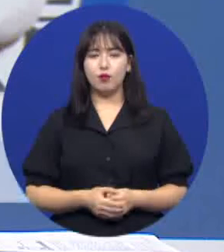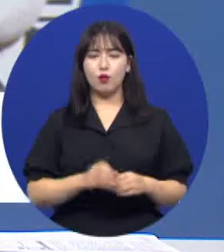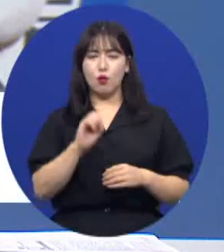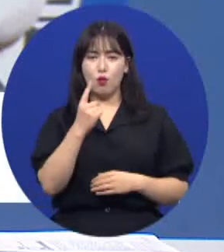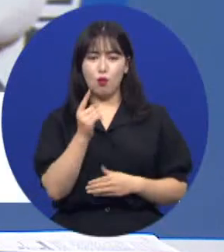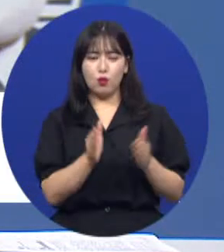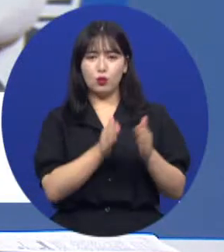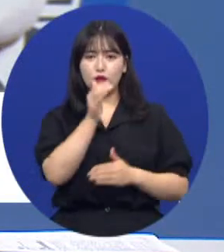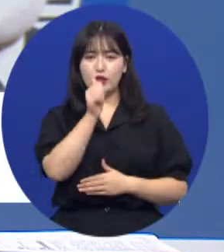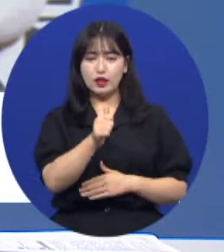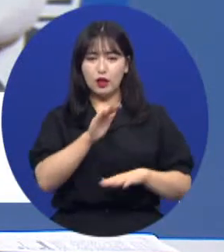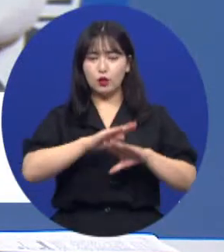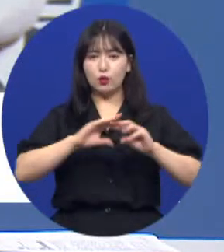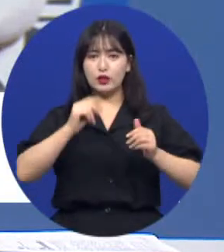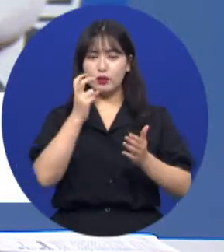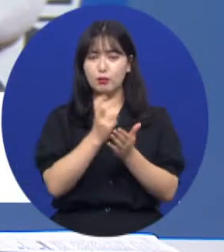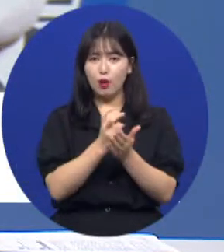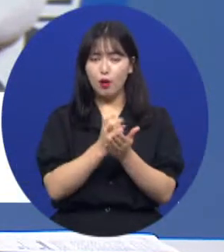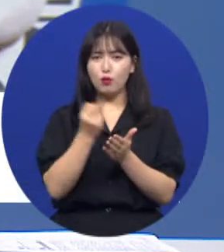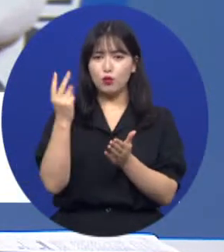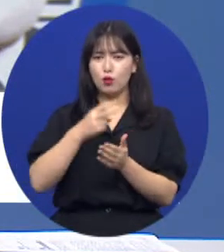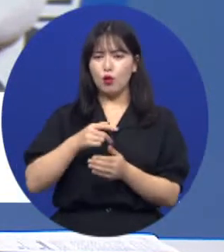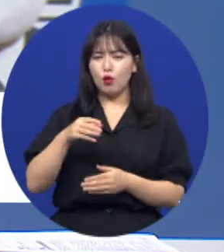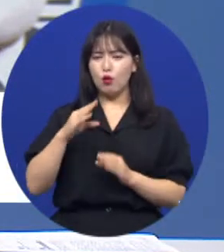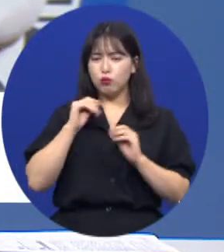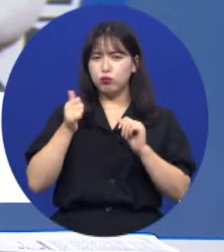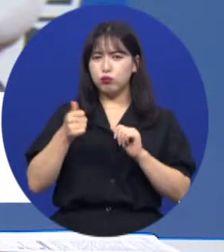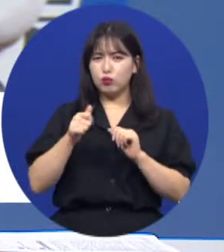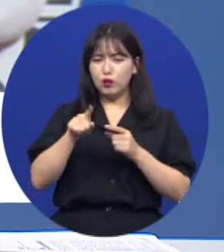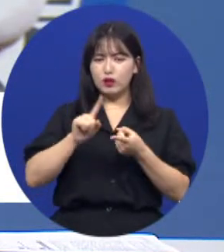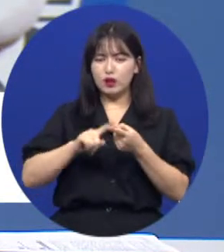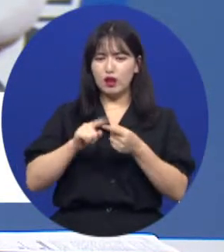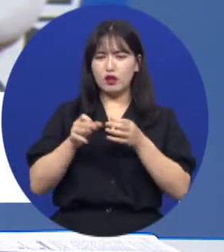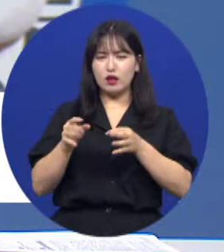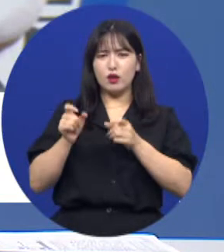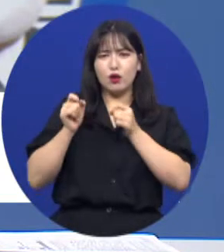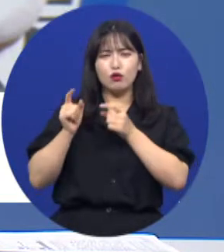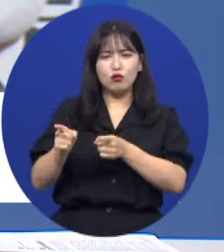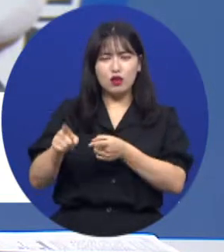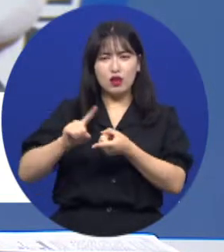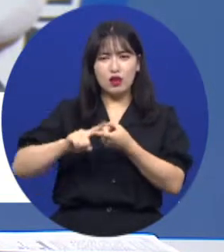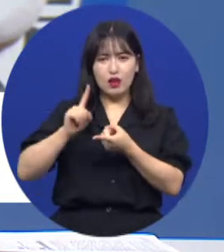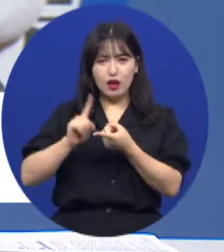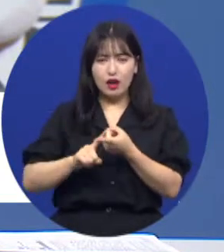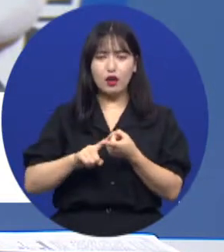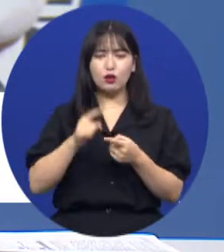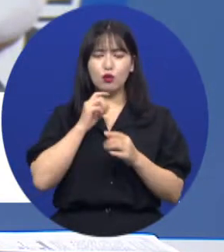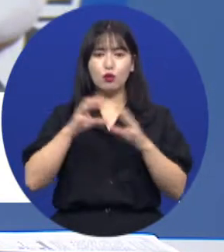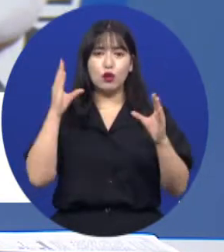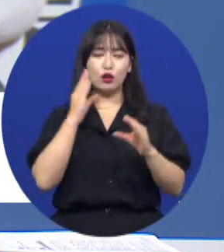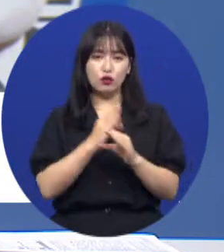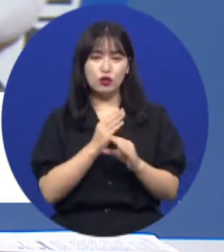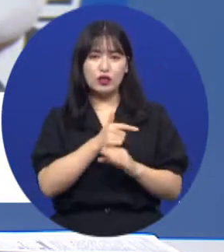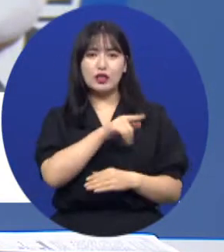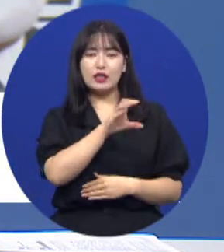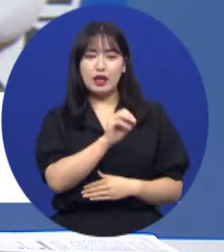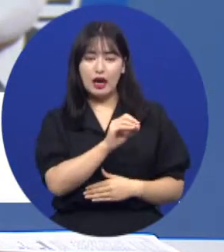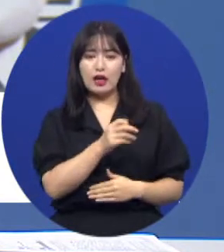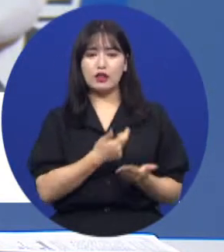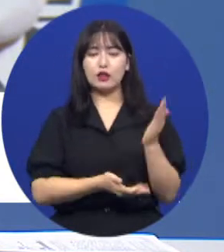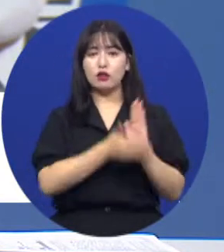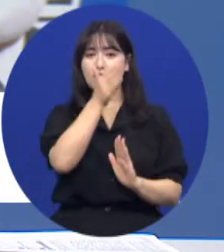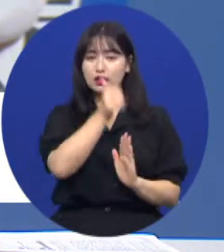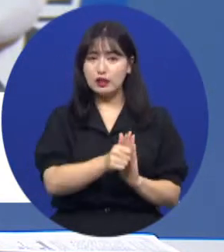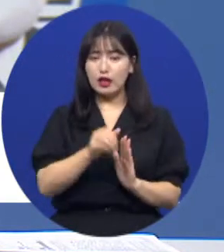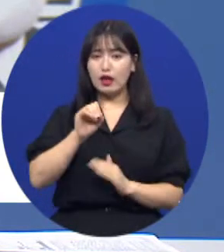오영훈 도지사가 농지법 위반과 부동산 투기 의혹으로 논란이 일고 있는 강병산 제주시장과 이종우 서귀포시장의